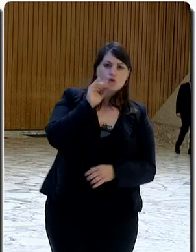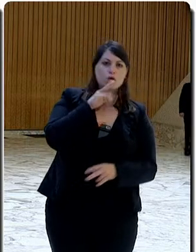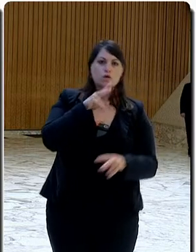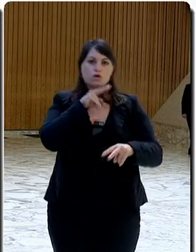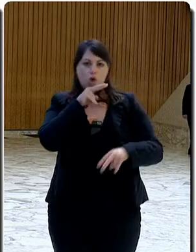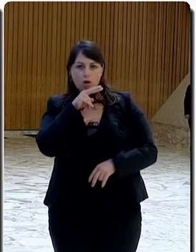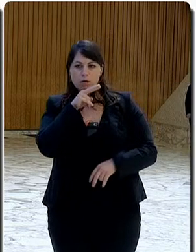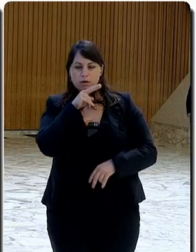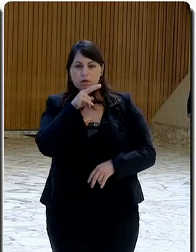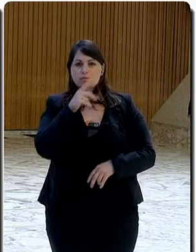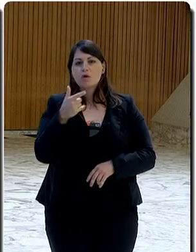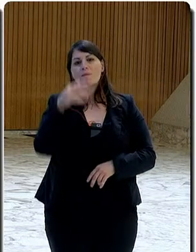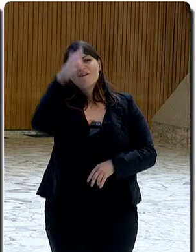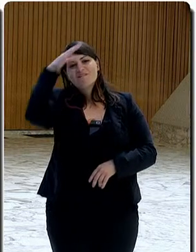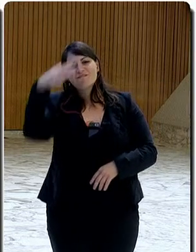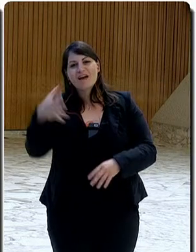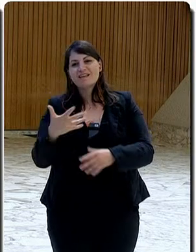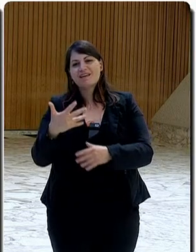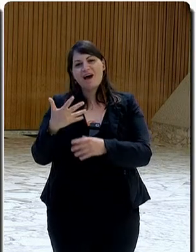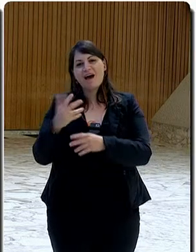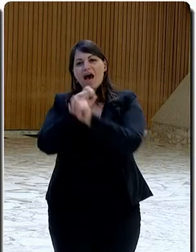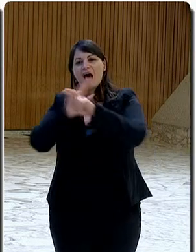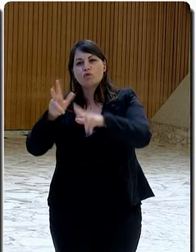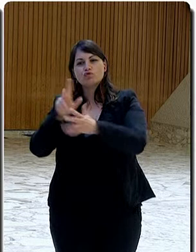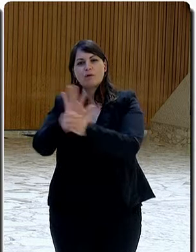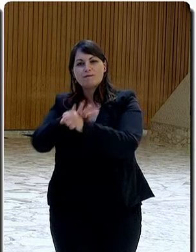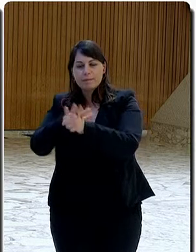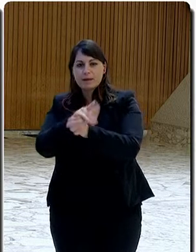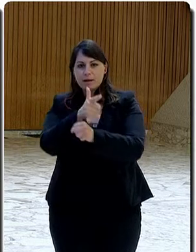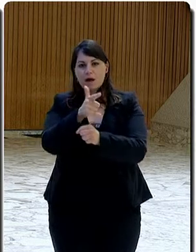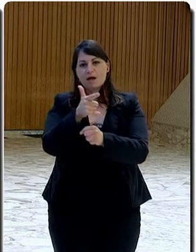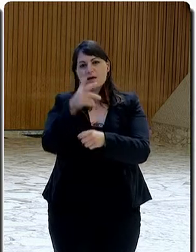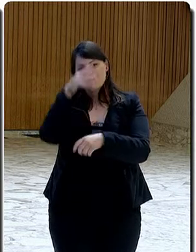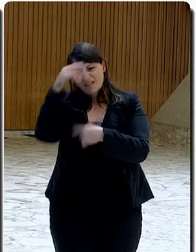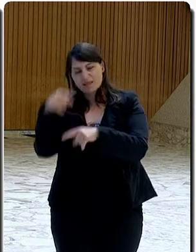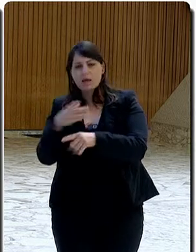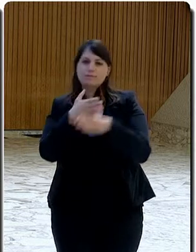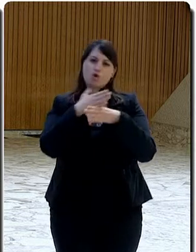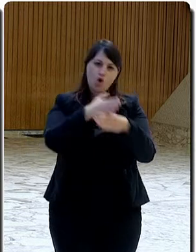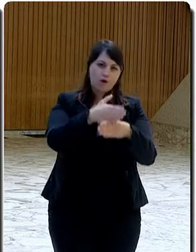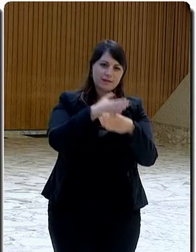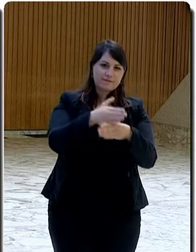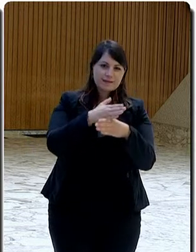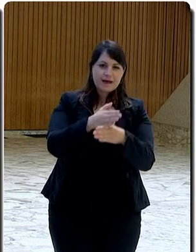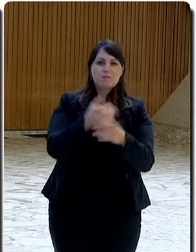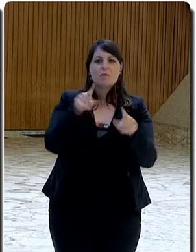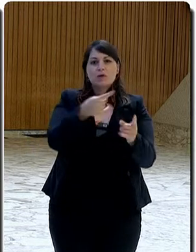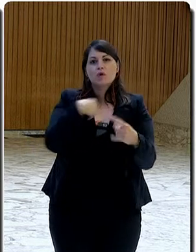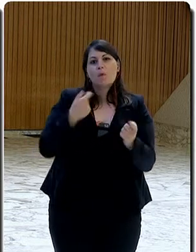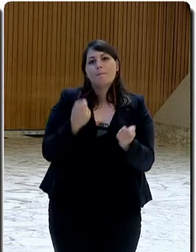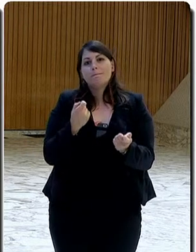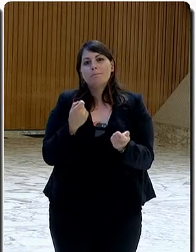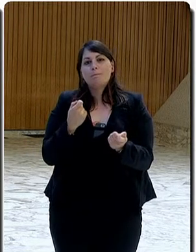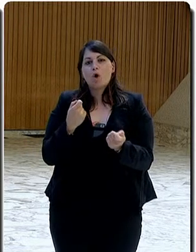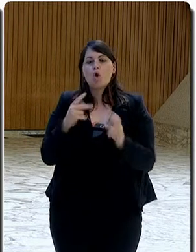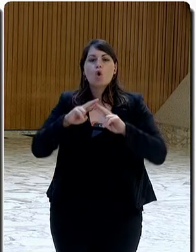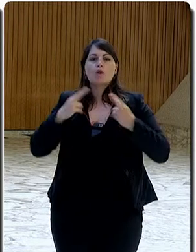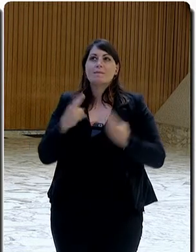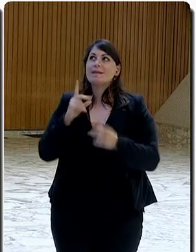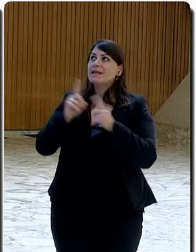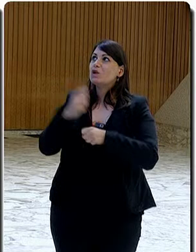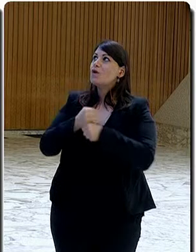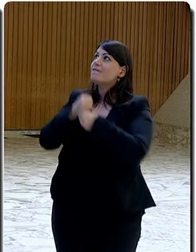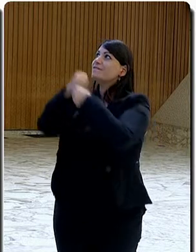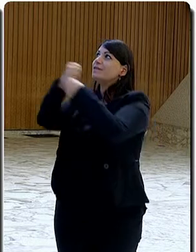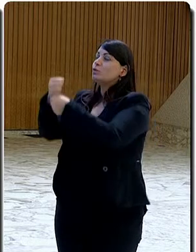in famiglia e una certa resistenza da parte nostra ad affidarci completamente al Signore e